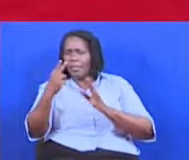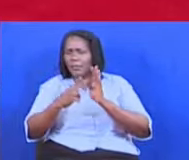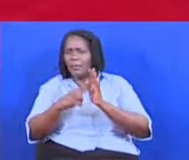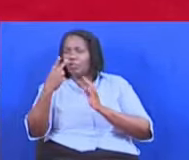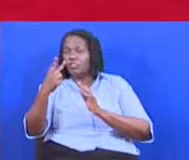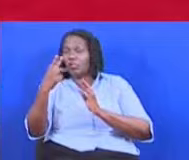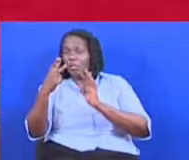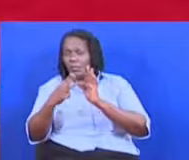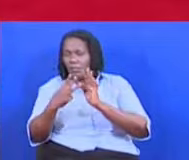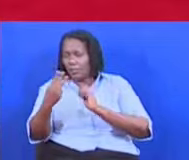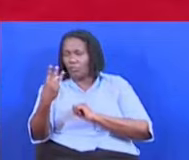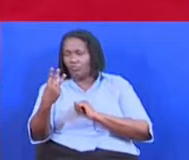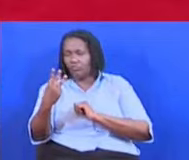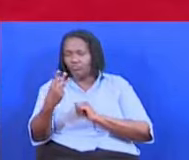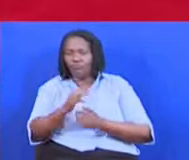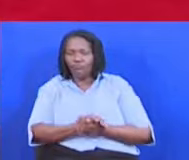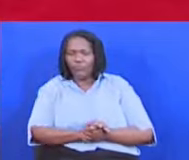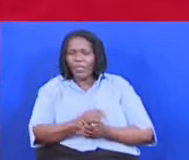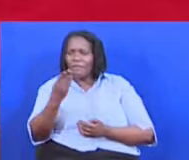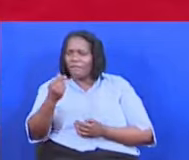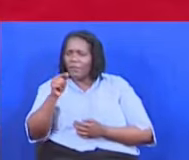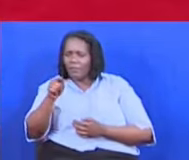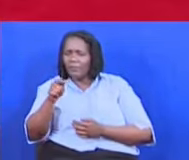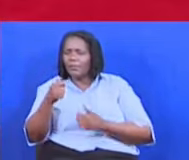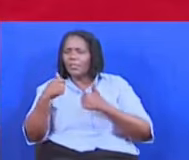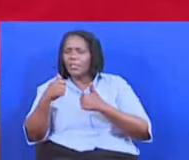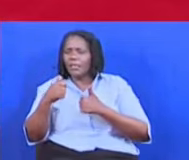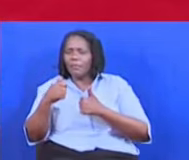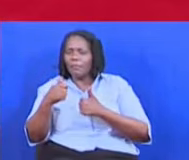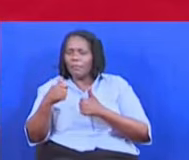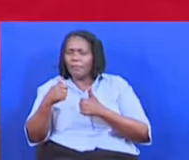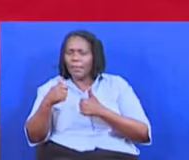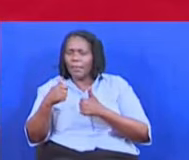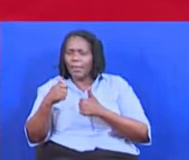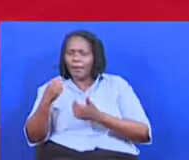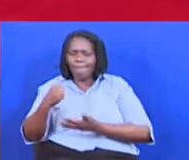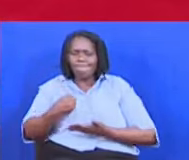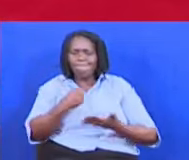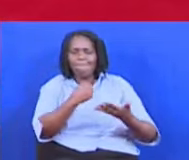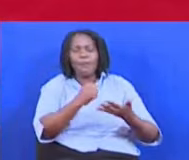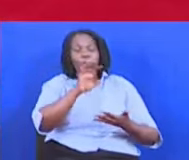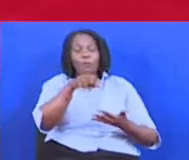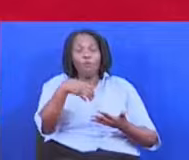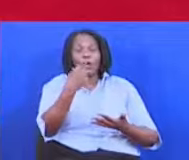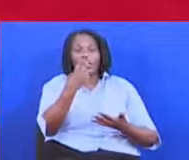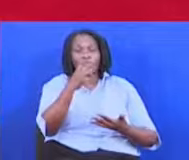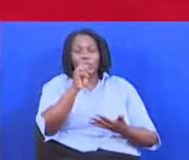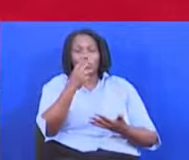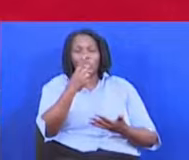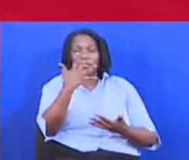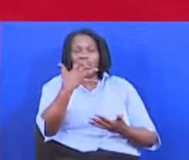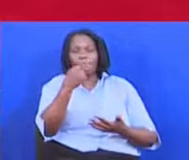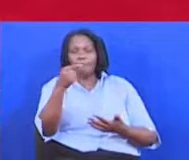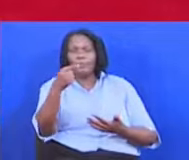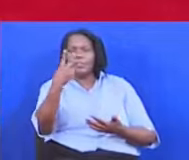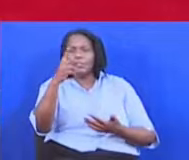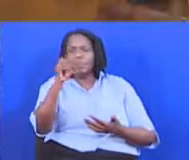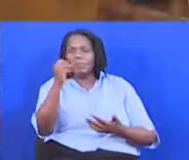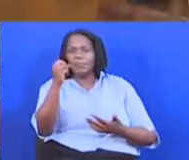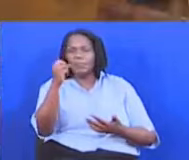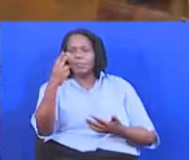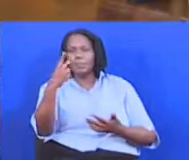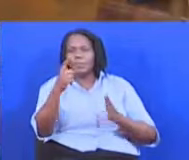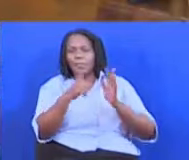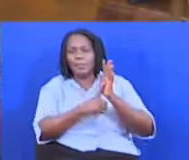325,723 kinatajika. Fedha hizo zinatarajiwa kutengwa kwenye bajeti ya serikali kwa mwaka wa fedha 25-26. Asante Mheshimiwa